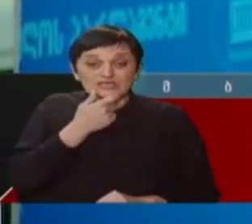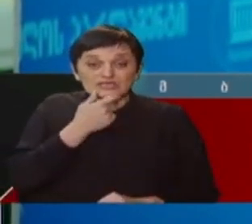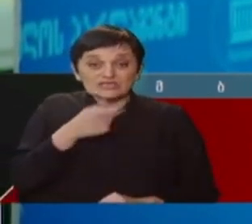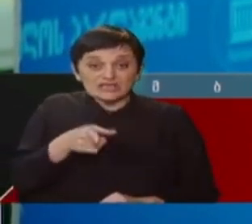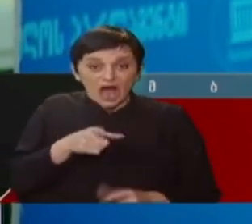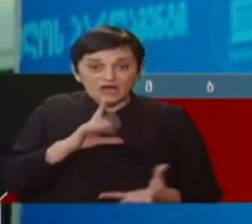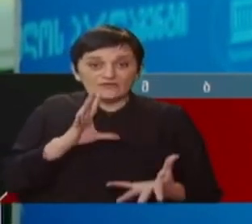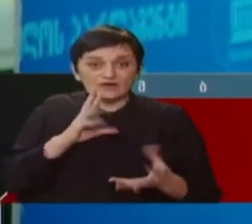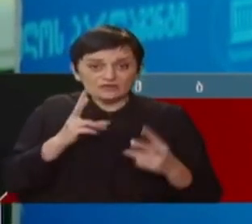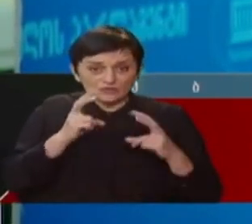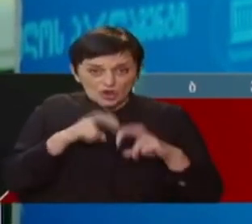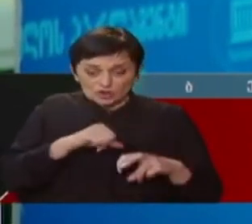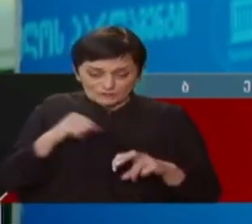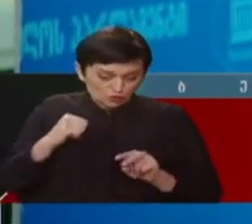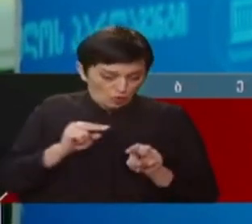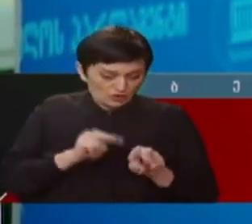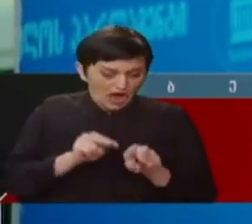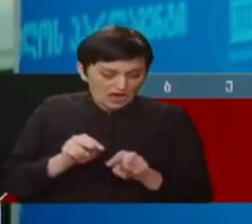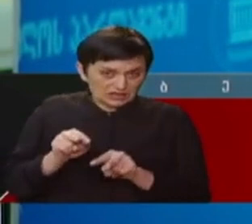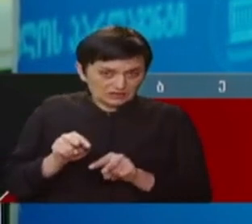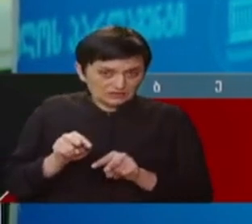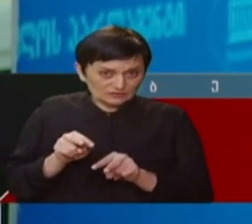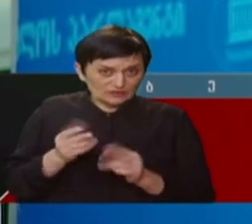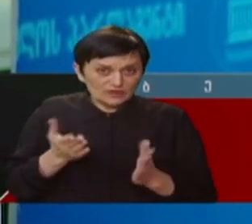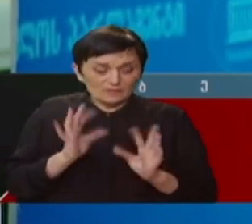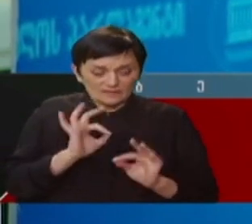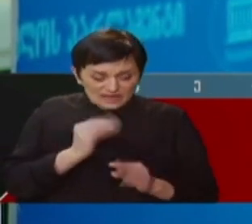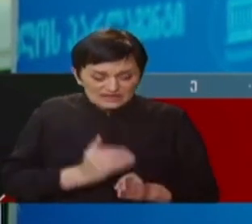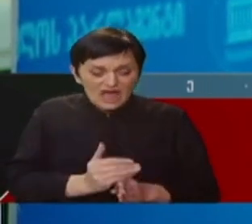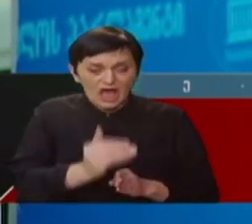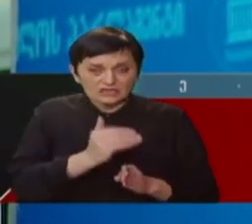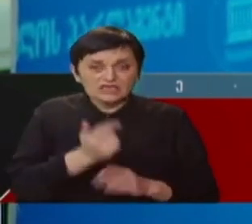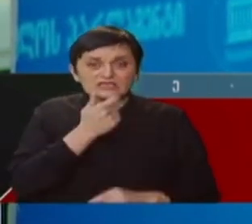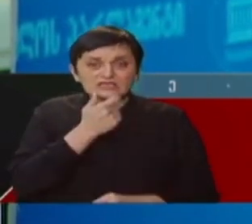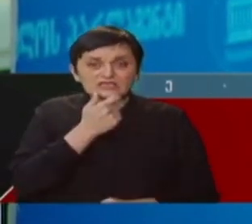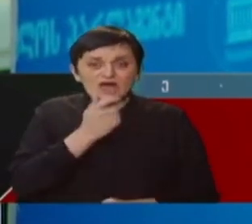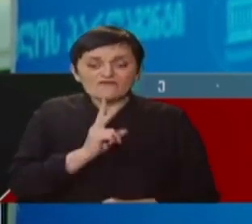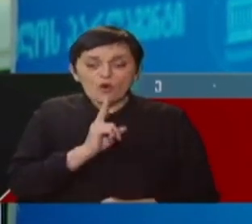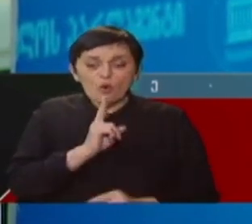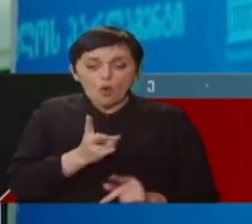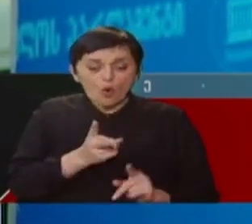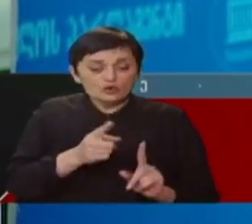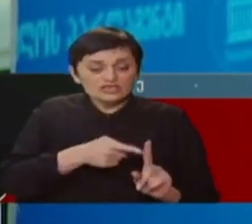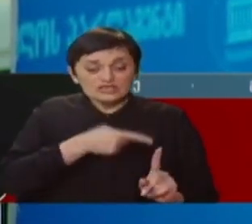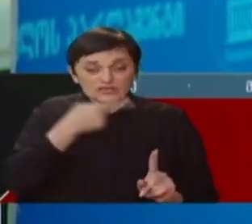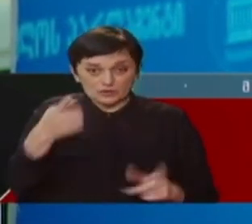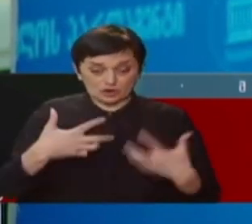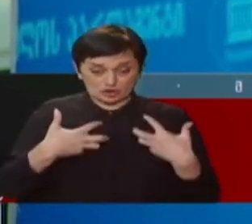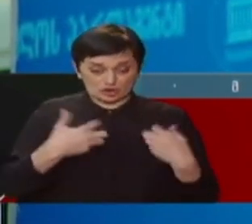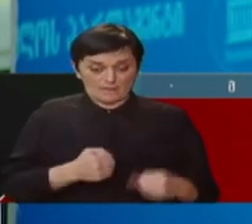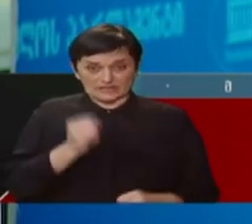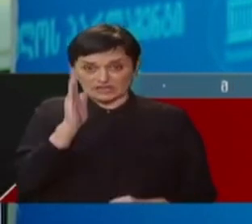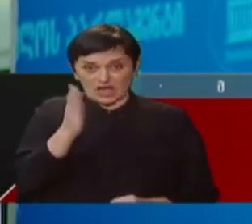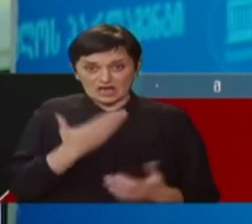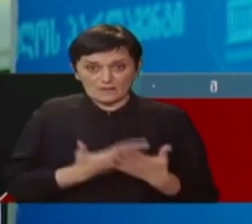სააკაშვილის ანალიზებიც მას აკვირდება თვითონ და რა ვიცი, ნელ-ნელა ხო მიხეილ სააკაშვილი ორი წლის მერეც რო ჯამთელად იქნება და